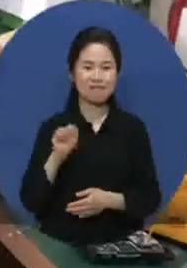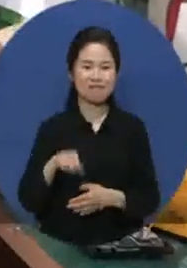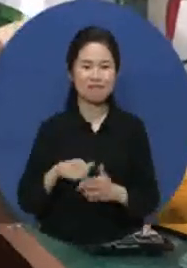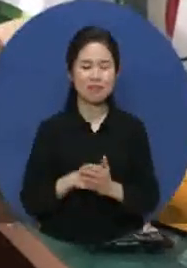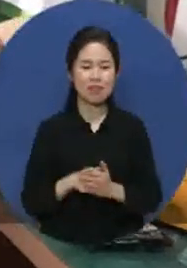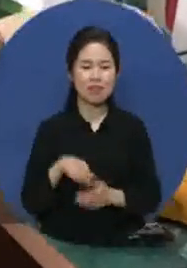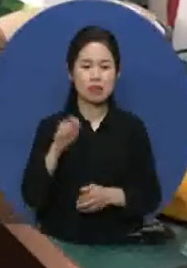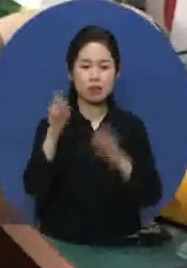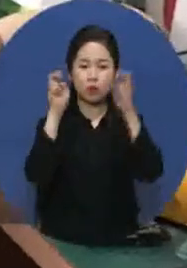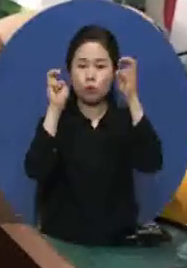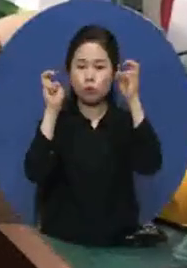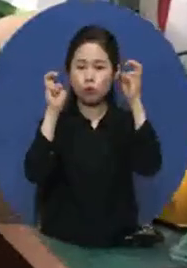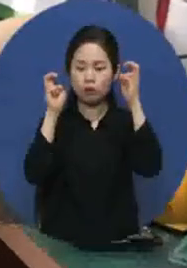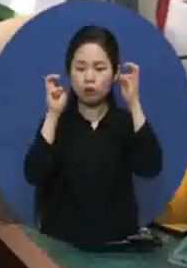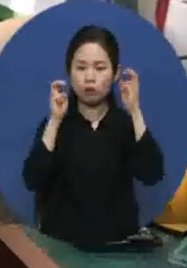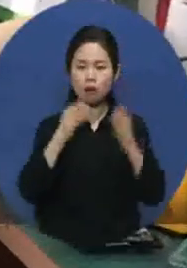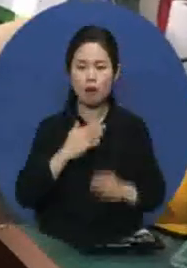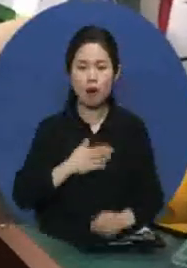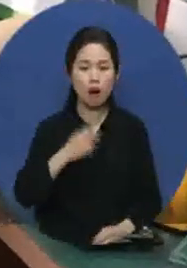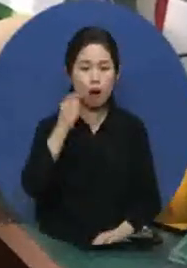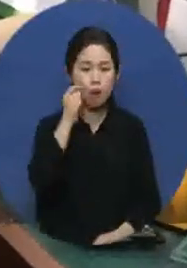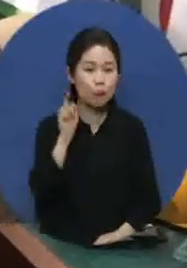만두로라는 기업은 어떻게 알고 지원하시게 됐나요?